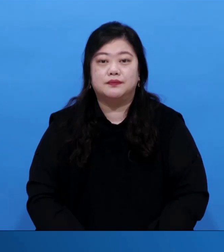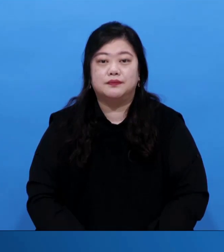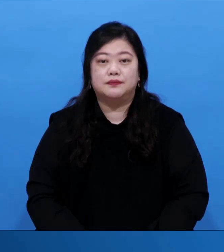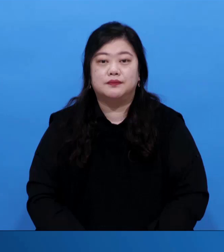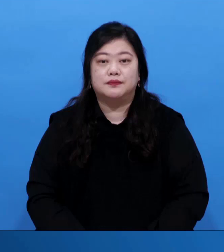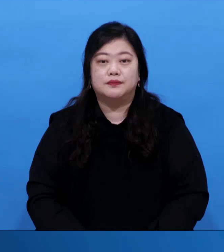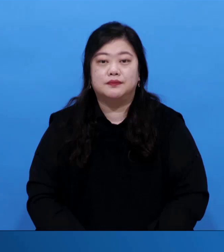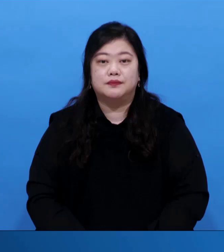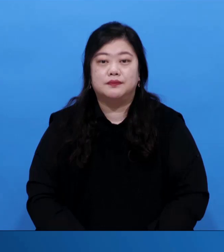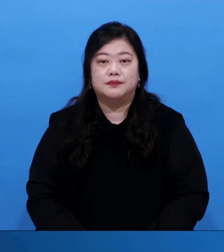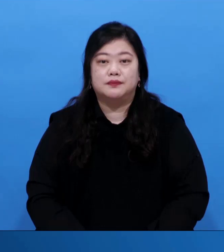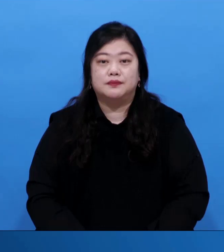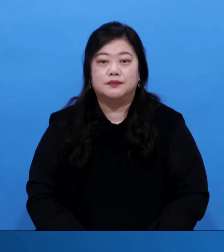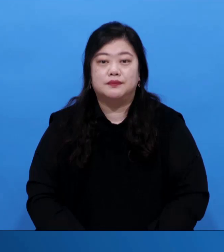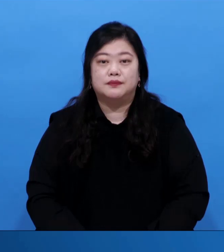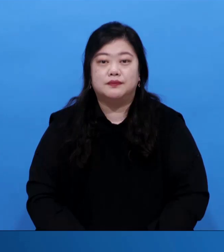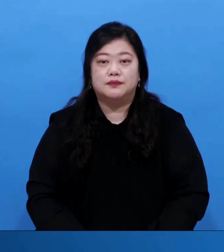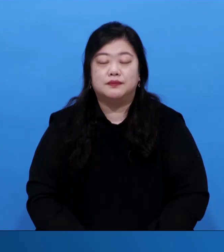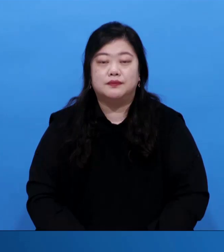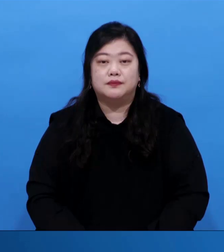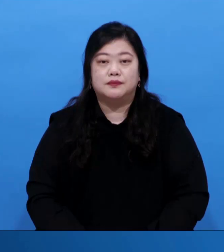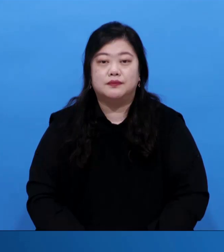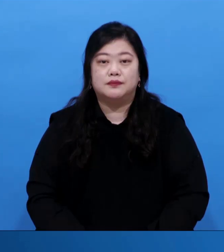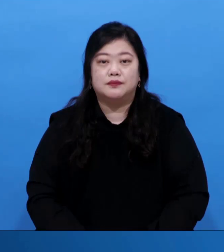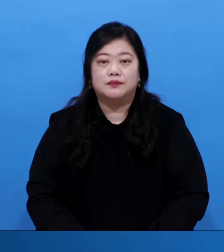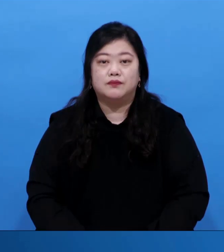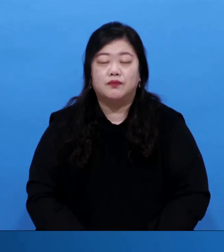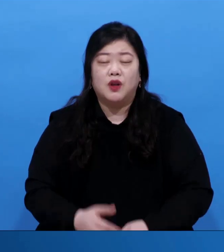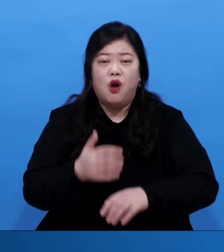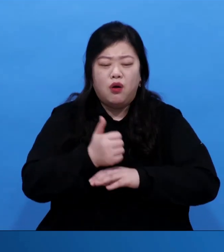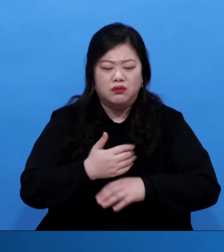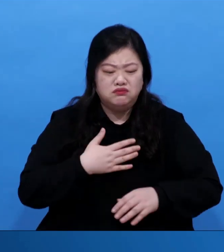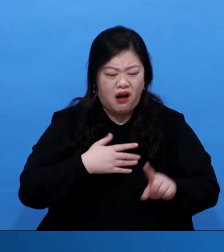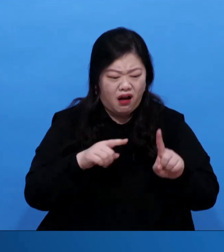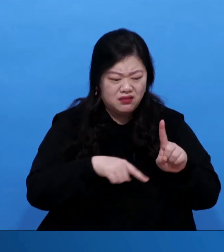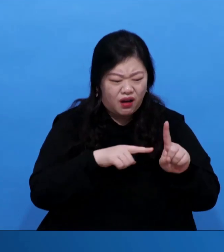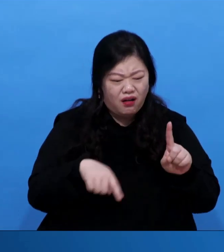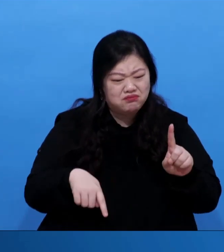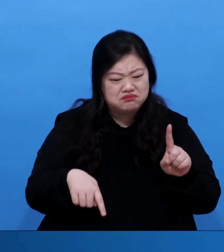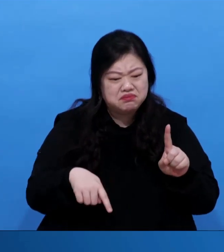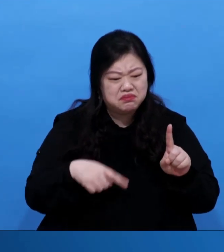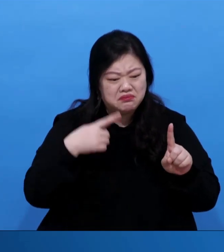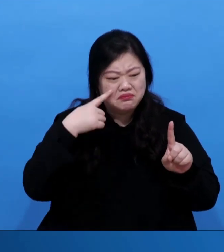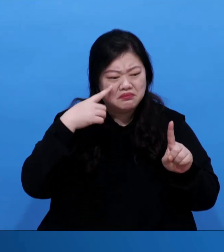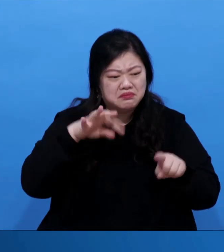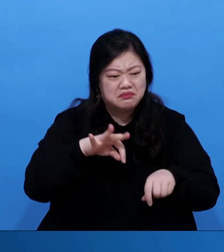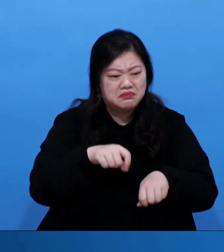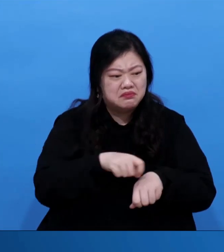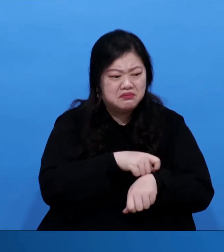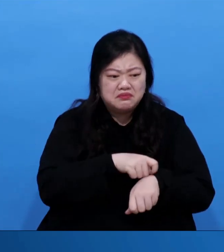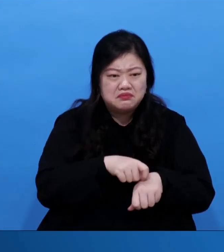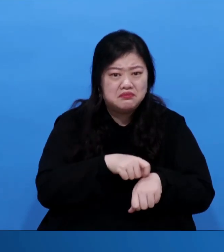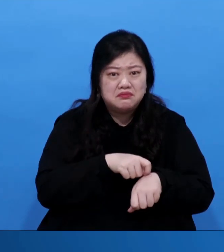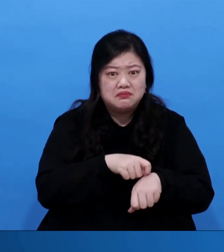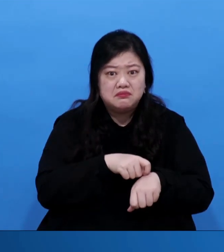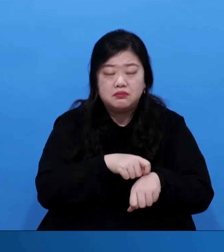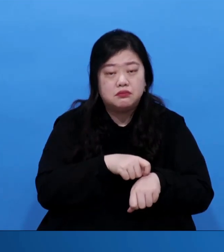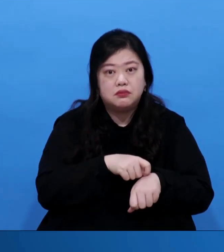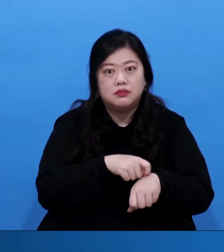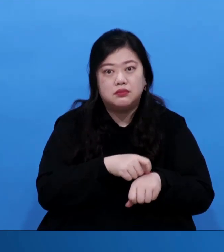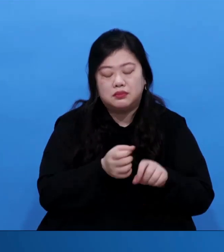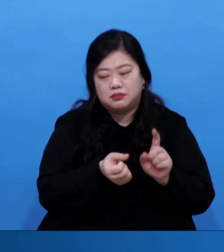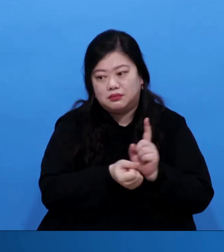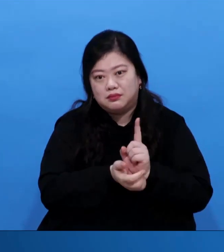여러분은 노바디로 시작하는데 에브리바디를 살려요. Then you may begin from nobody, but you will save everybody.